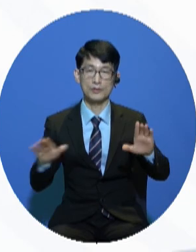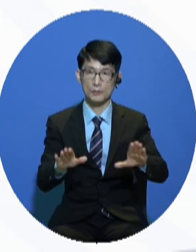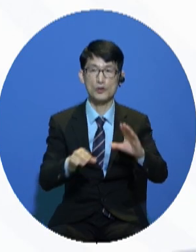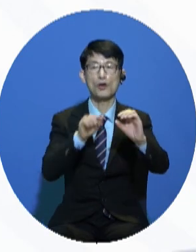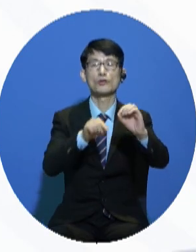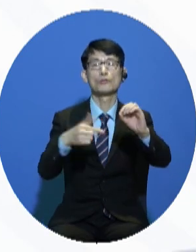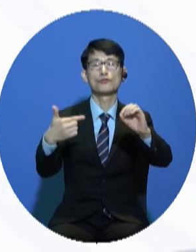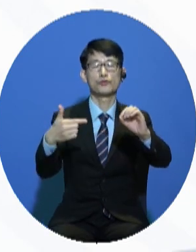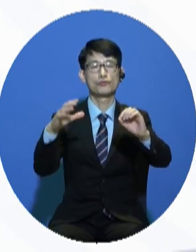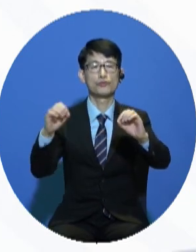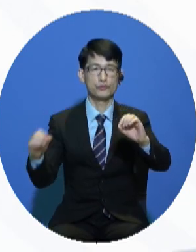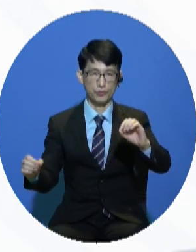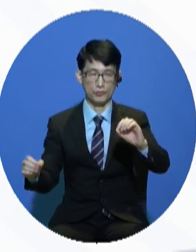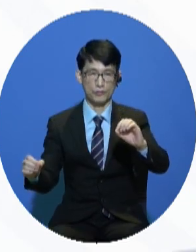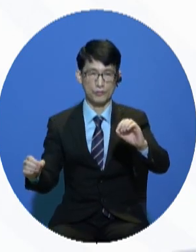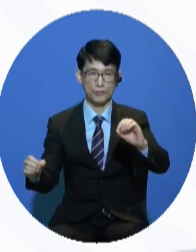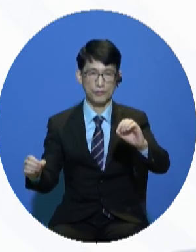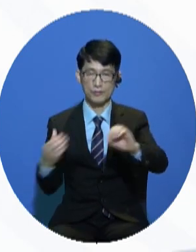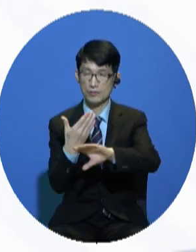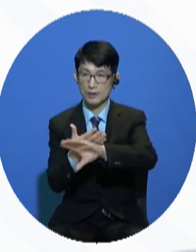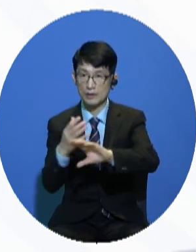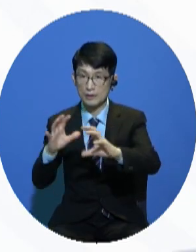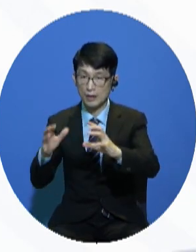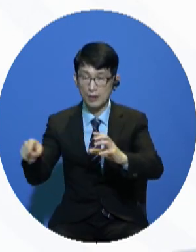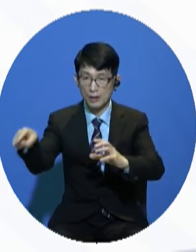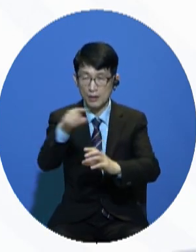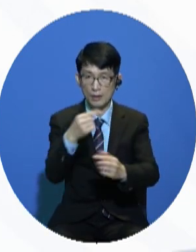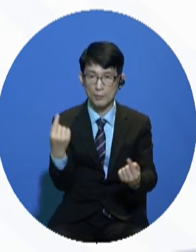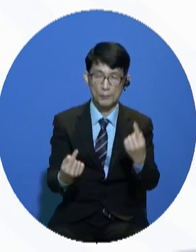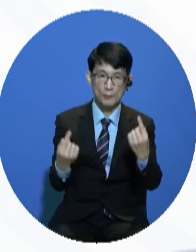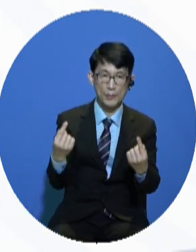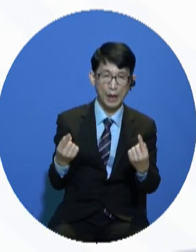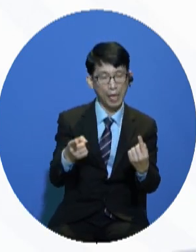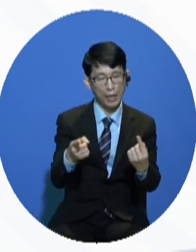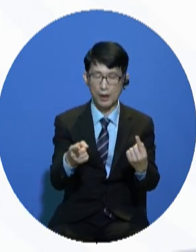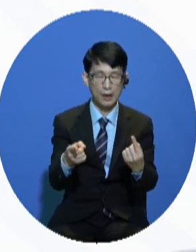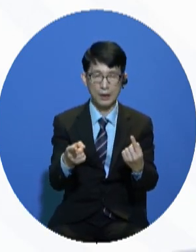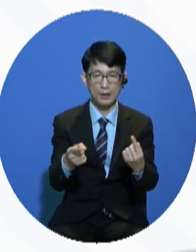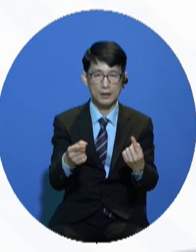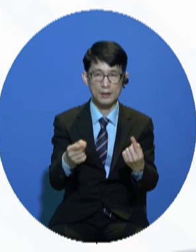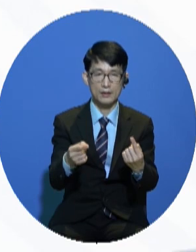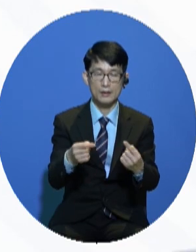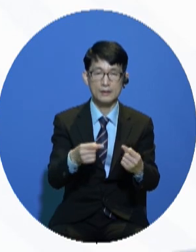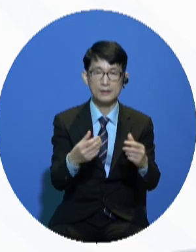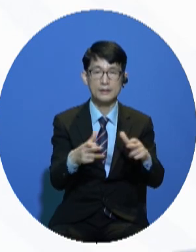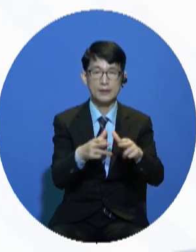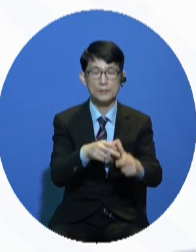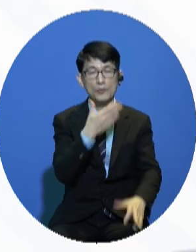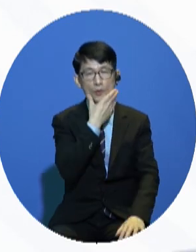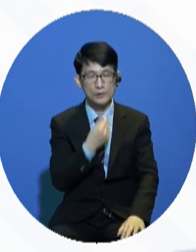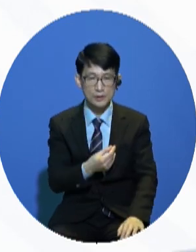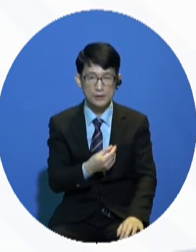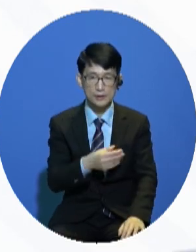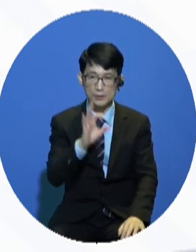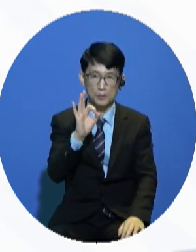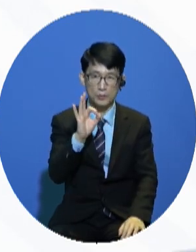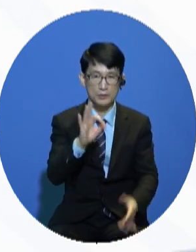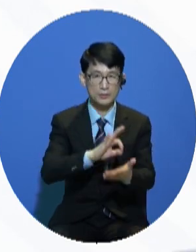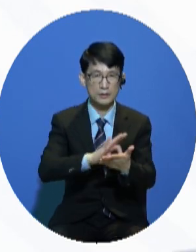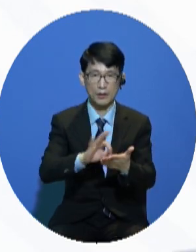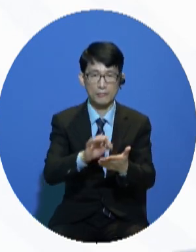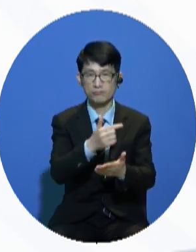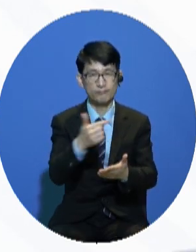않습니다. OECD 국가와 비교해 봤을 때 터키와 멕시코 다음으로 GDP 대비 장애인 복지에 예산을 덜 쓰고